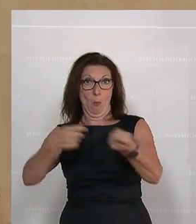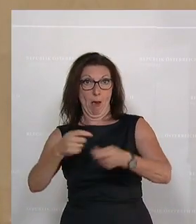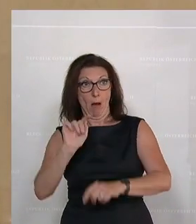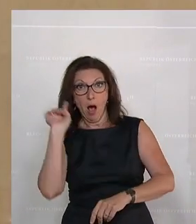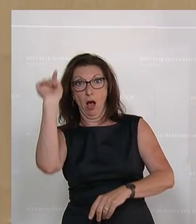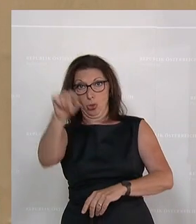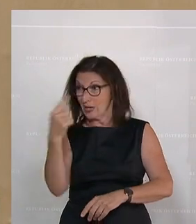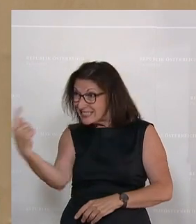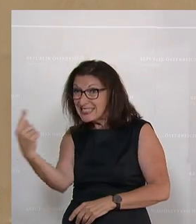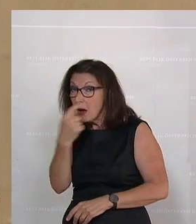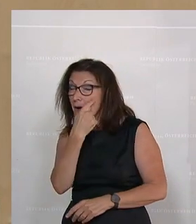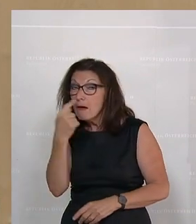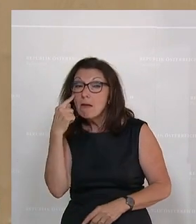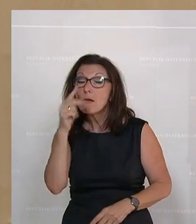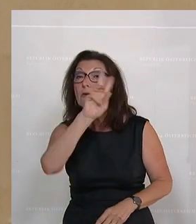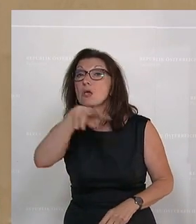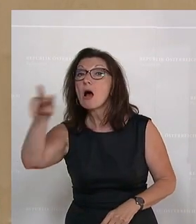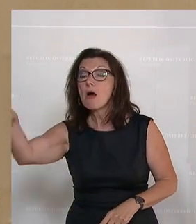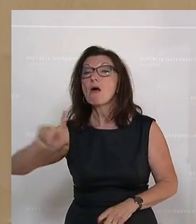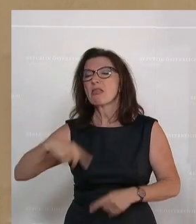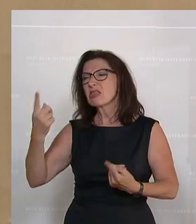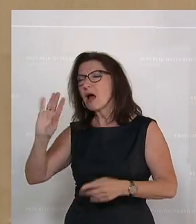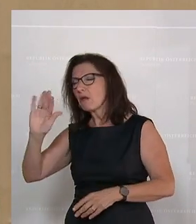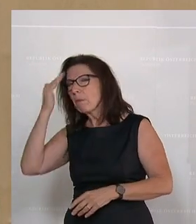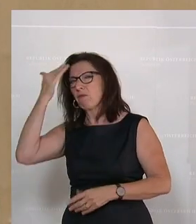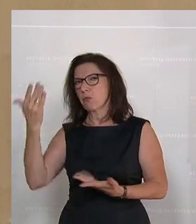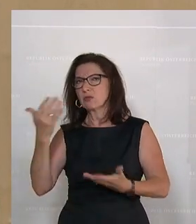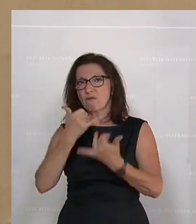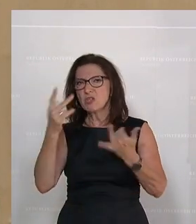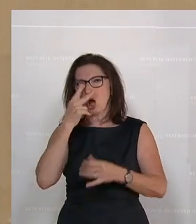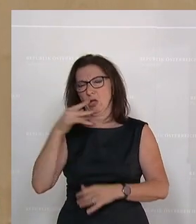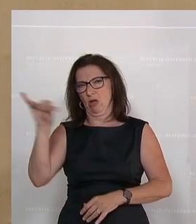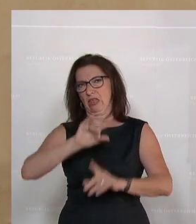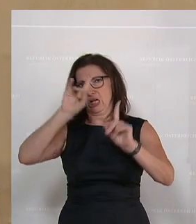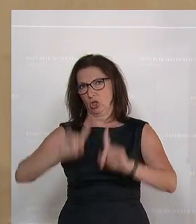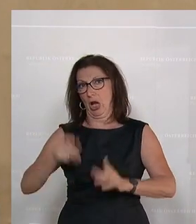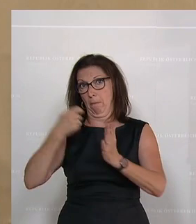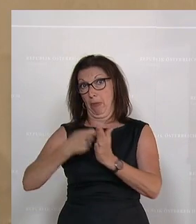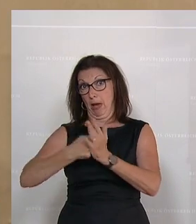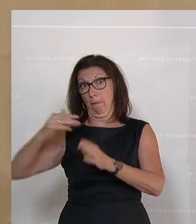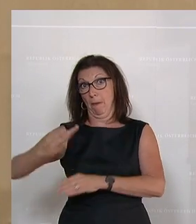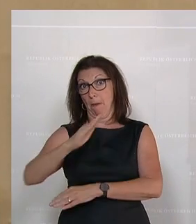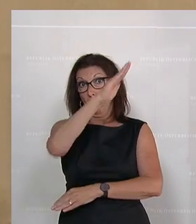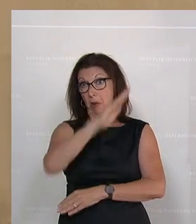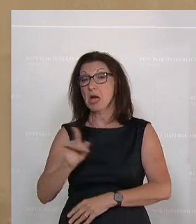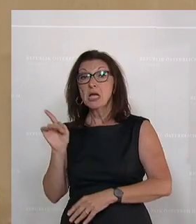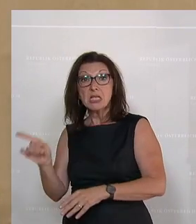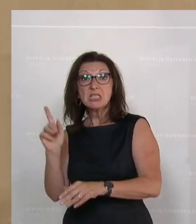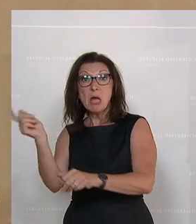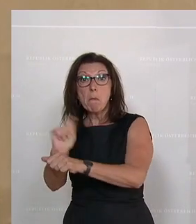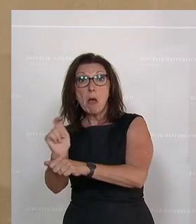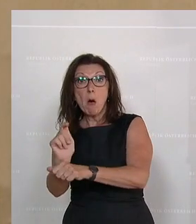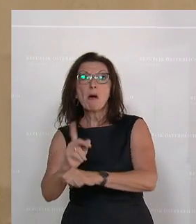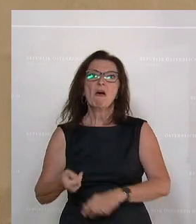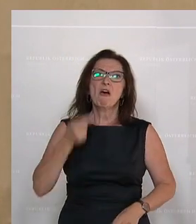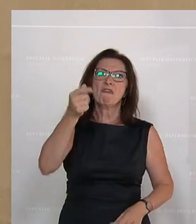sie längst gewusst wie die preisentwicklung am supermarkt und bei der tankstelle ist und während sie beobachtet haben hat der finanzminister kassiert